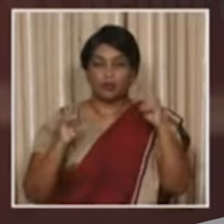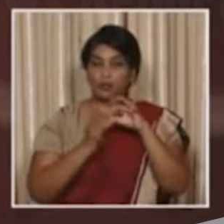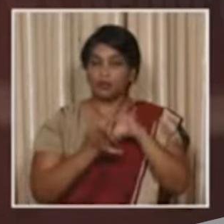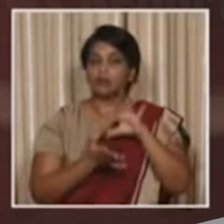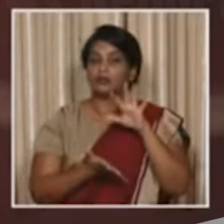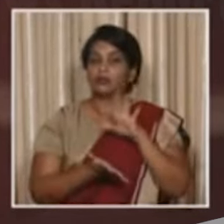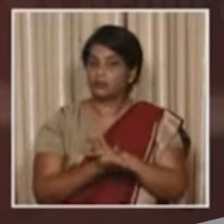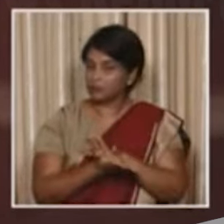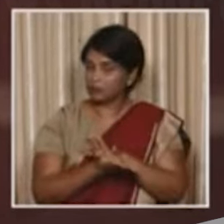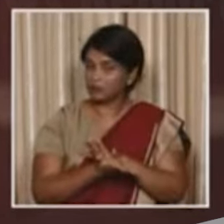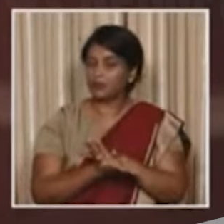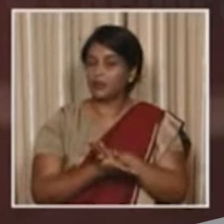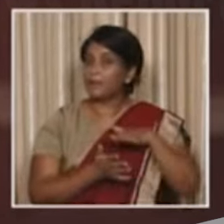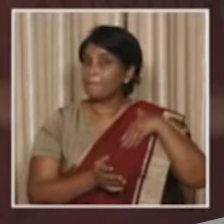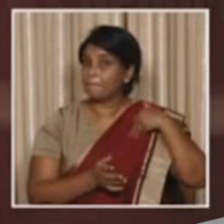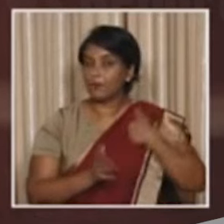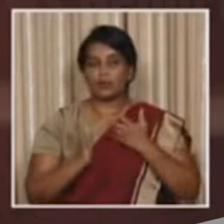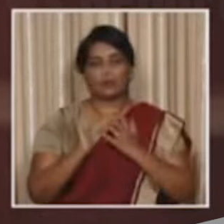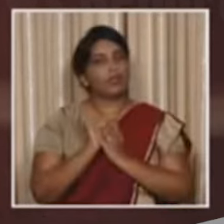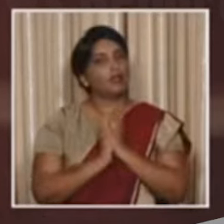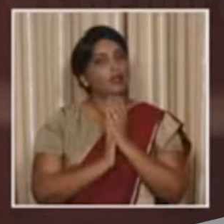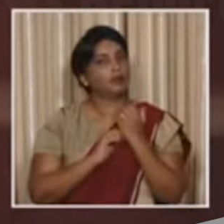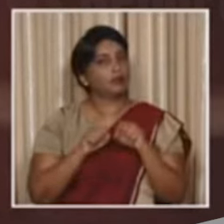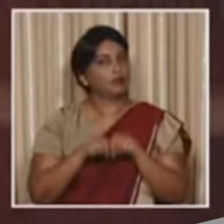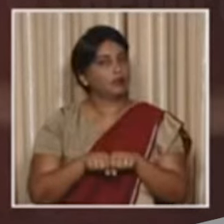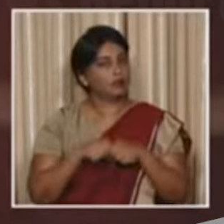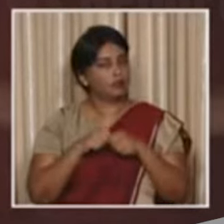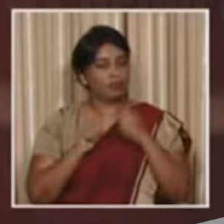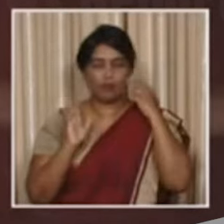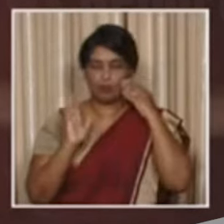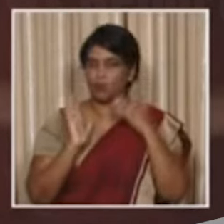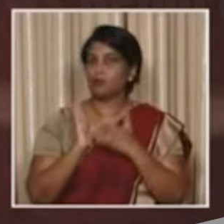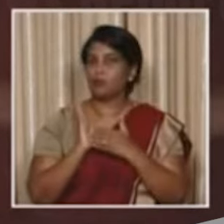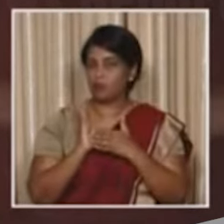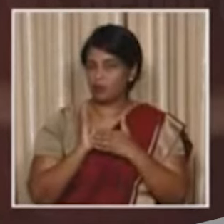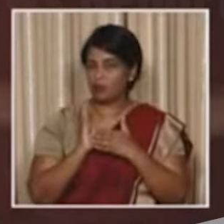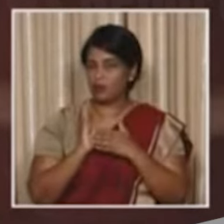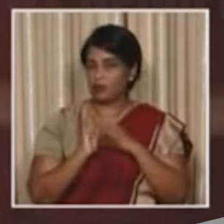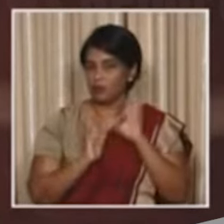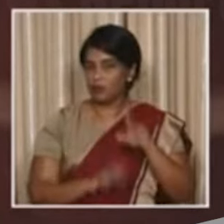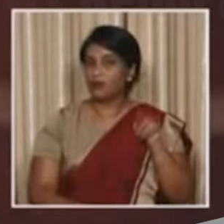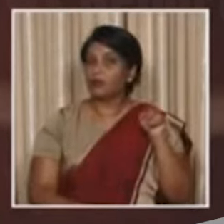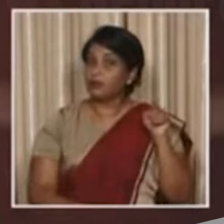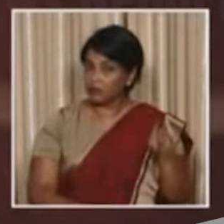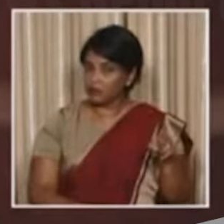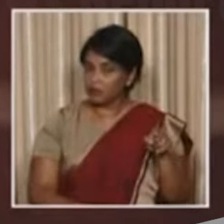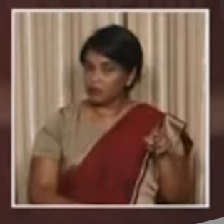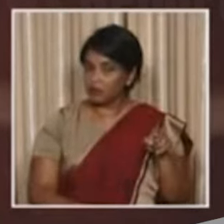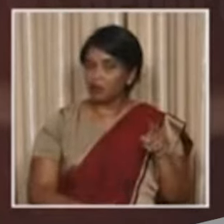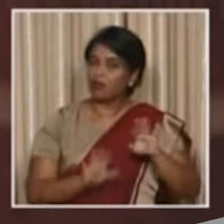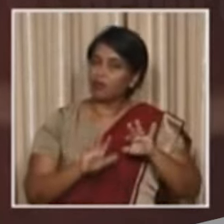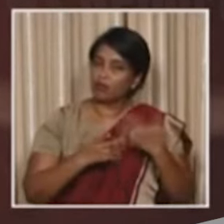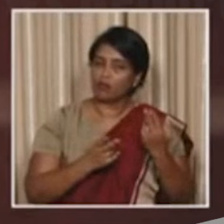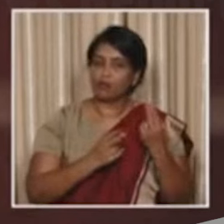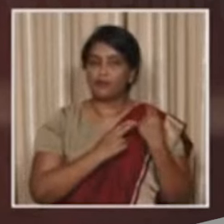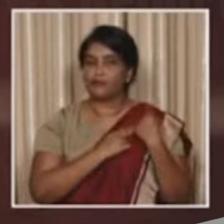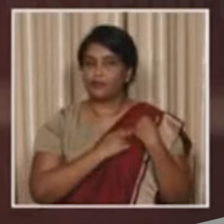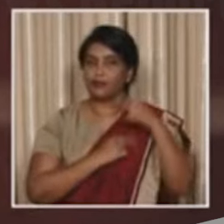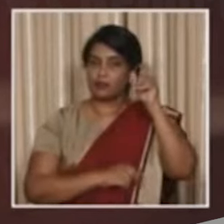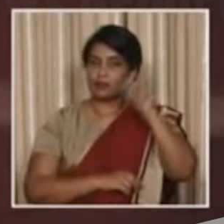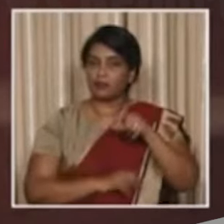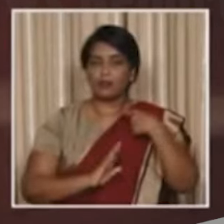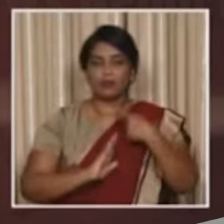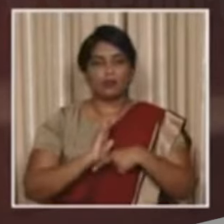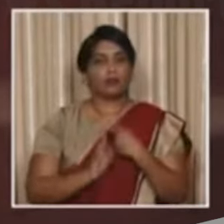තීන්දුව මූලික අයිතිවාසිකම් උල්ලංඝනය කිරීම සම්බන්ධව අතර එහි කවර වග උත්තරකරුවන්